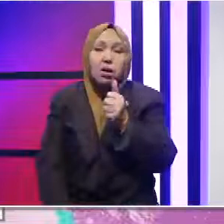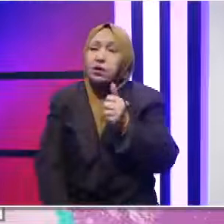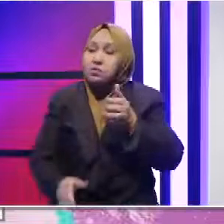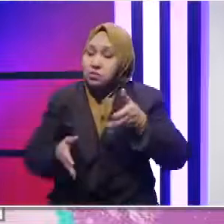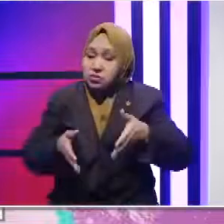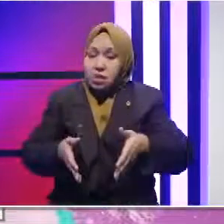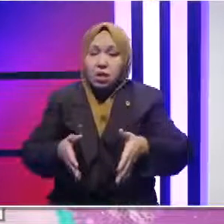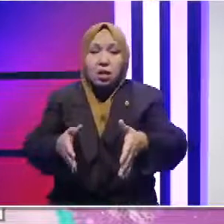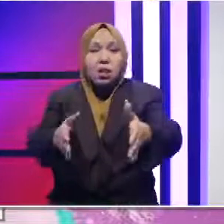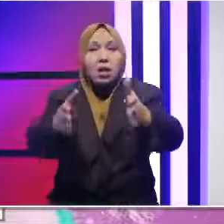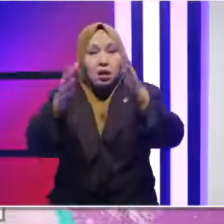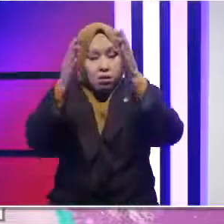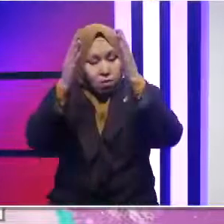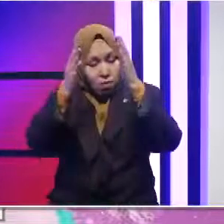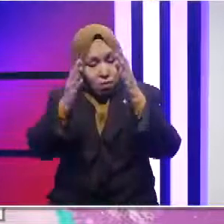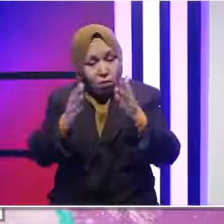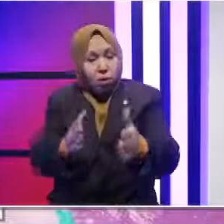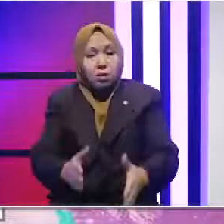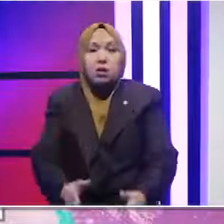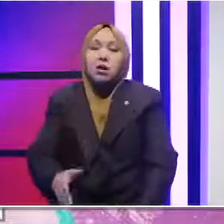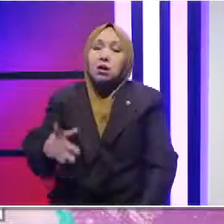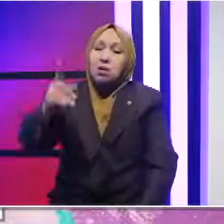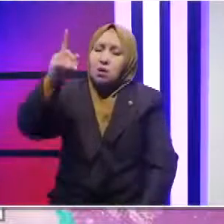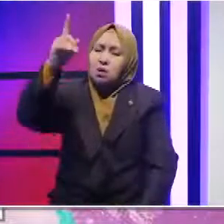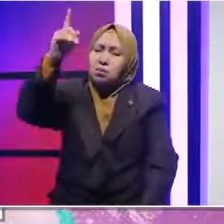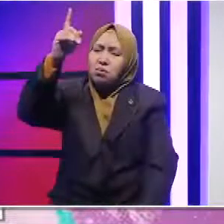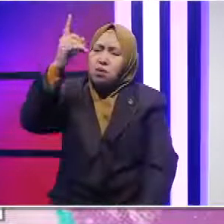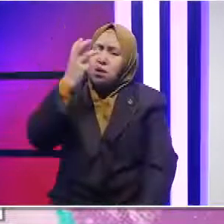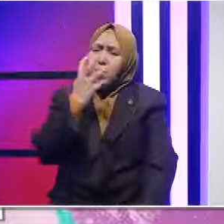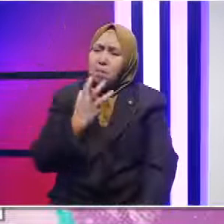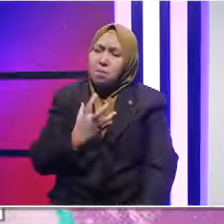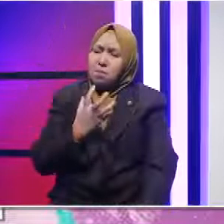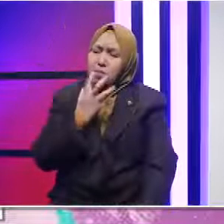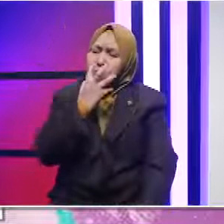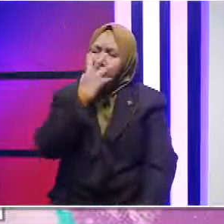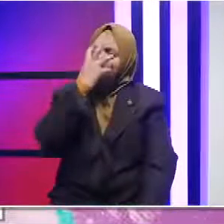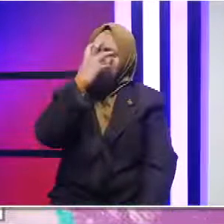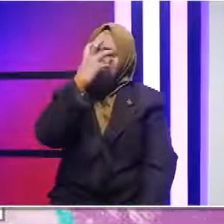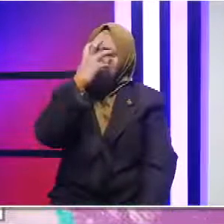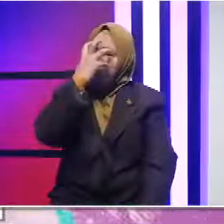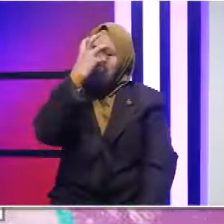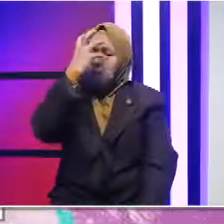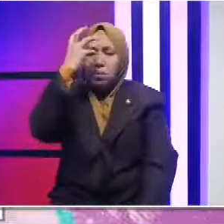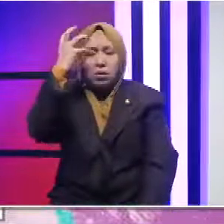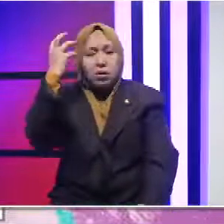غير المغضوب عليهم ولا